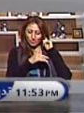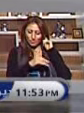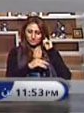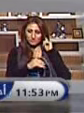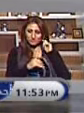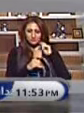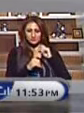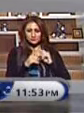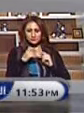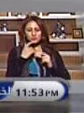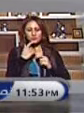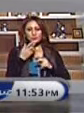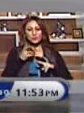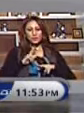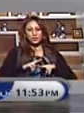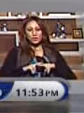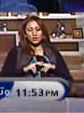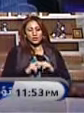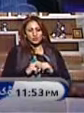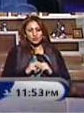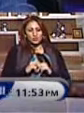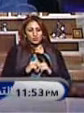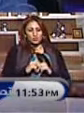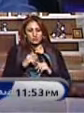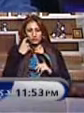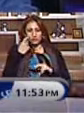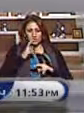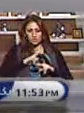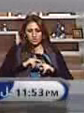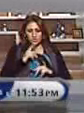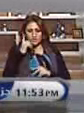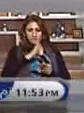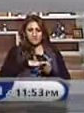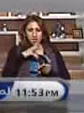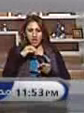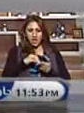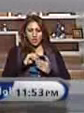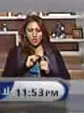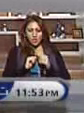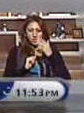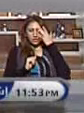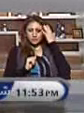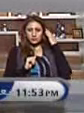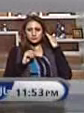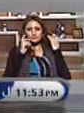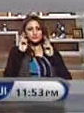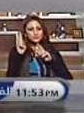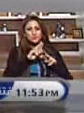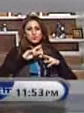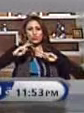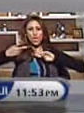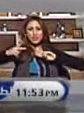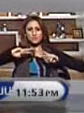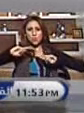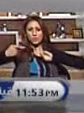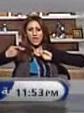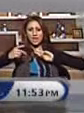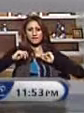رب دائما يا منكم ان شاء الله وم المشاهدين امين في البدايه حضرتك شايف ازاي الاسلوب السائد حاليا في اداره الخلاف هل